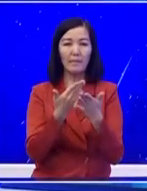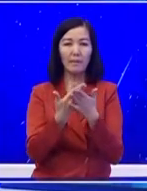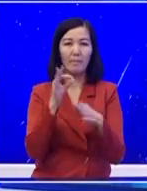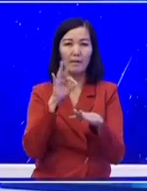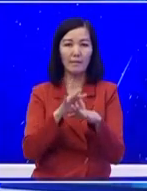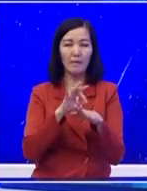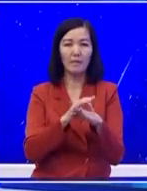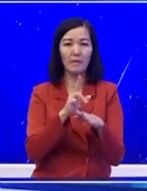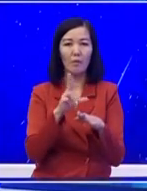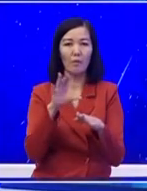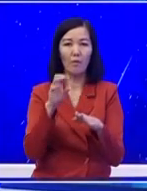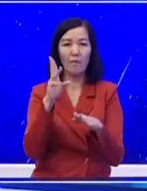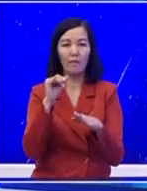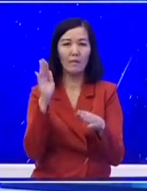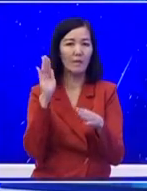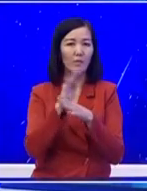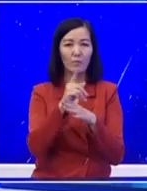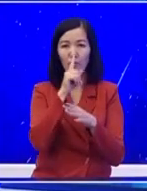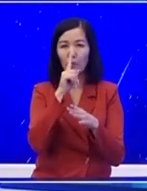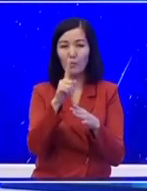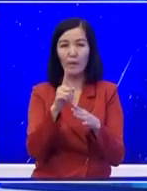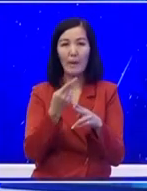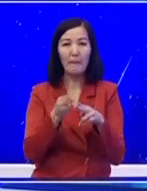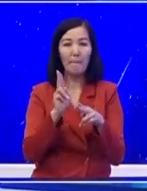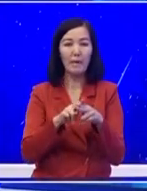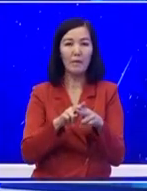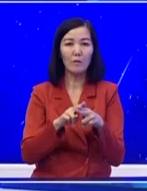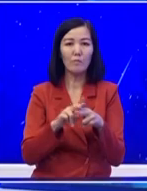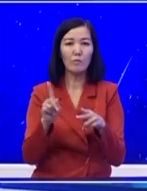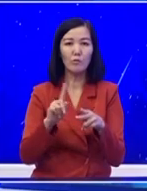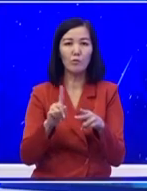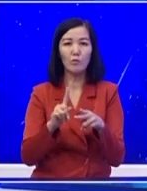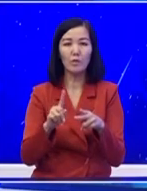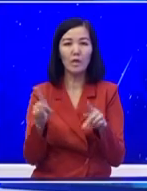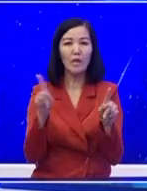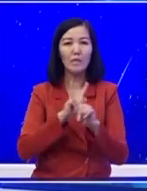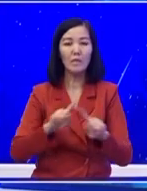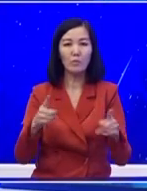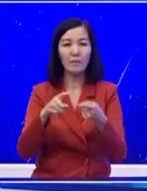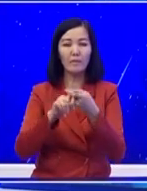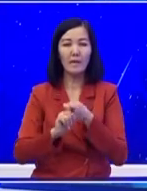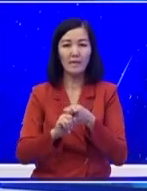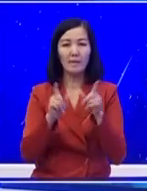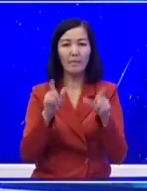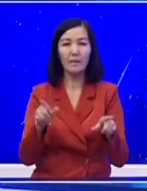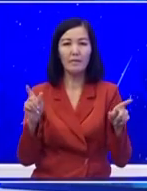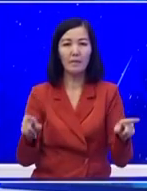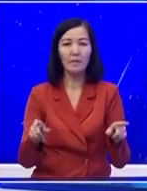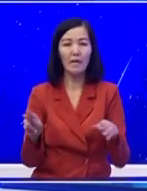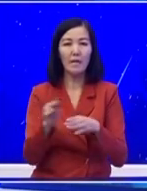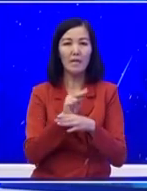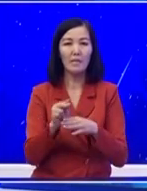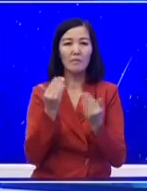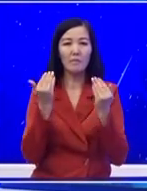по коронавирусной инфекции, надбавок не предусмотрено, потому что считается, что у них не особо заразные пациенты, и по алгоритму лечения к